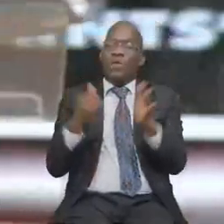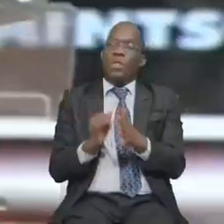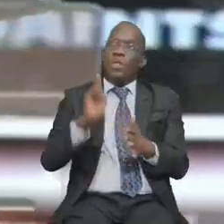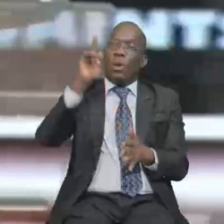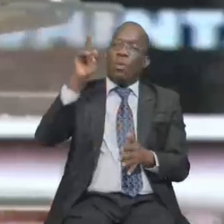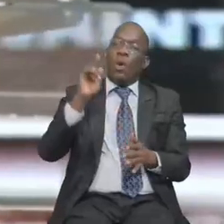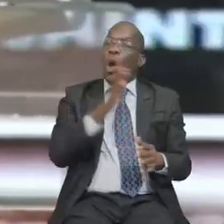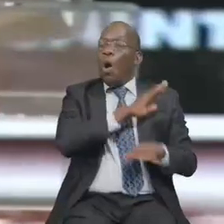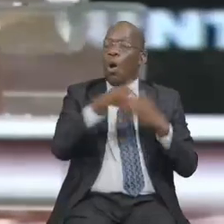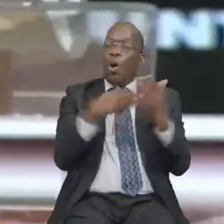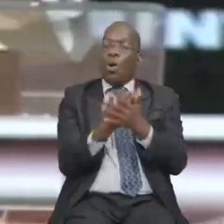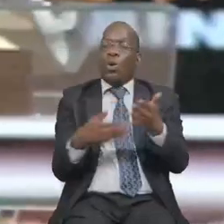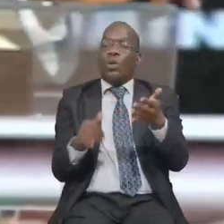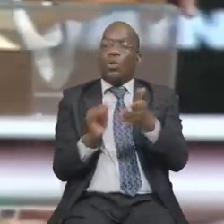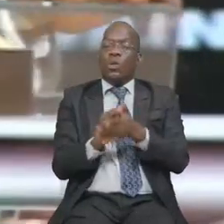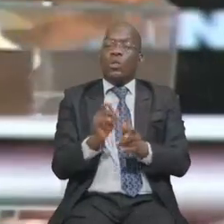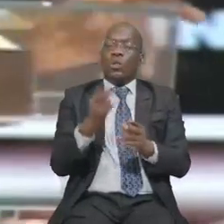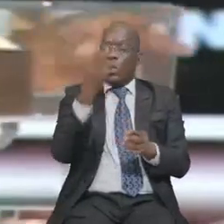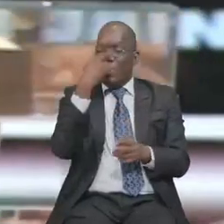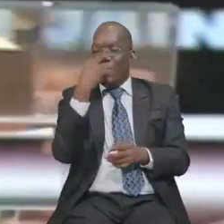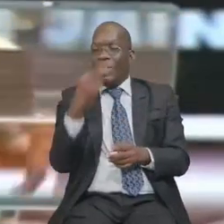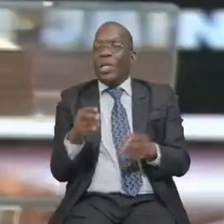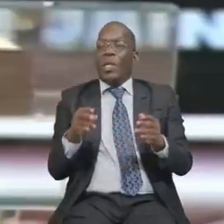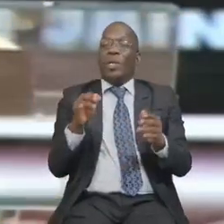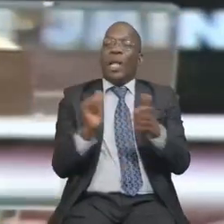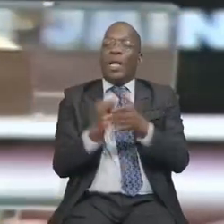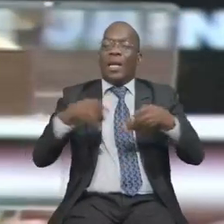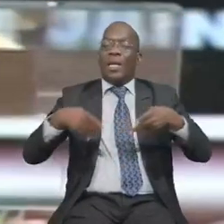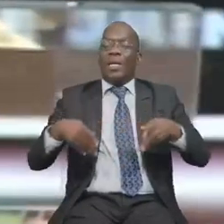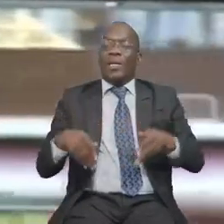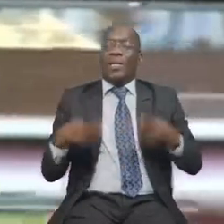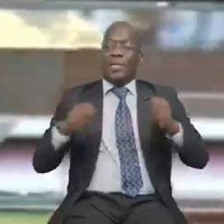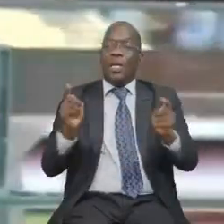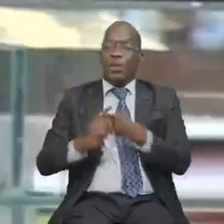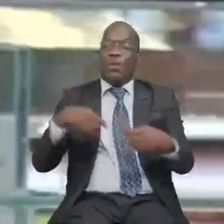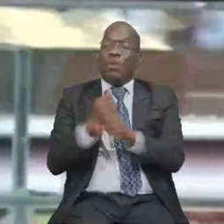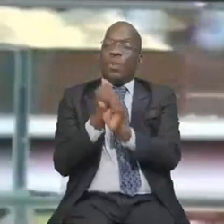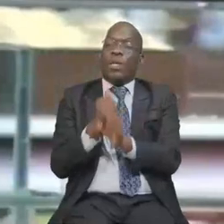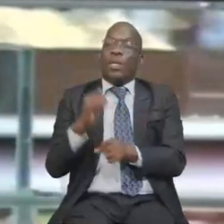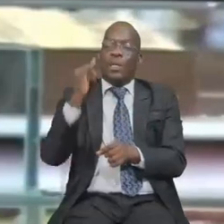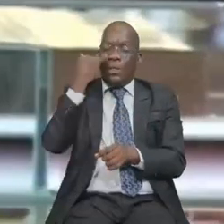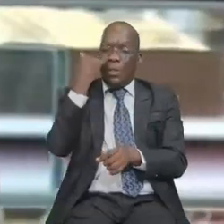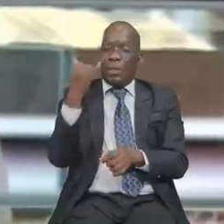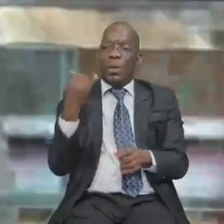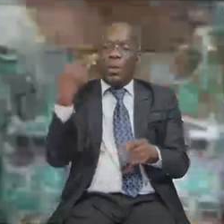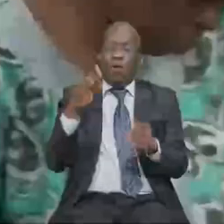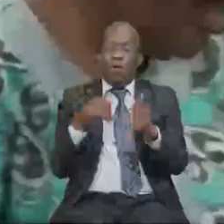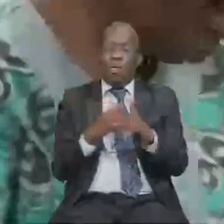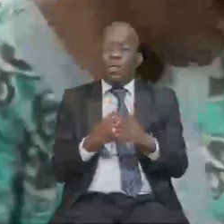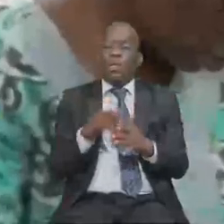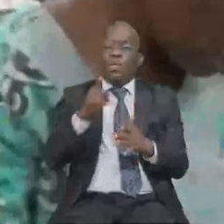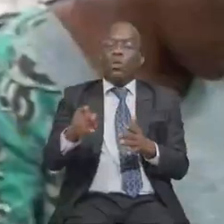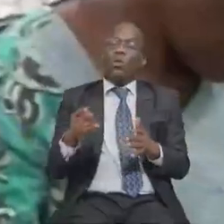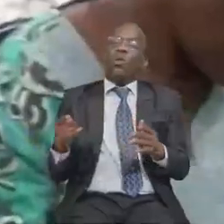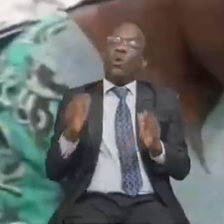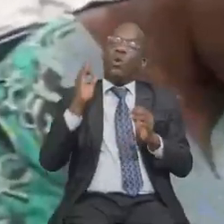moqueurs qui essaient de se moquer de ce que tu dis. Tu prêches jusqu'à ce que les moqueurs